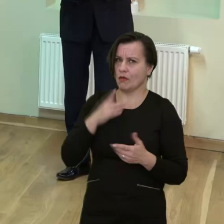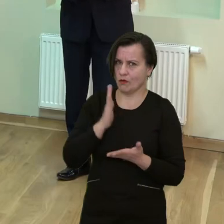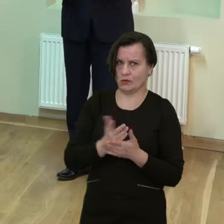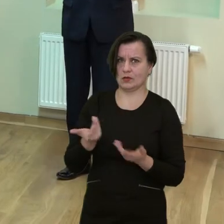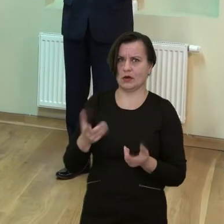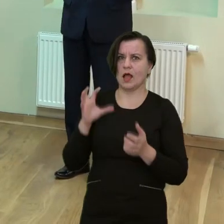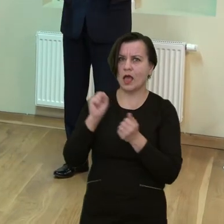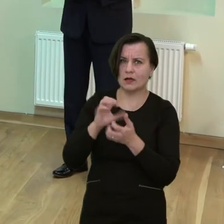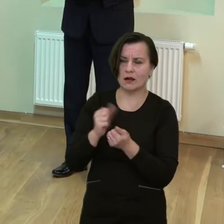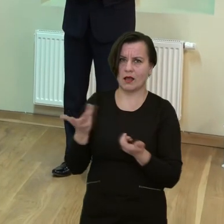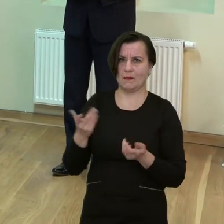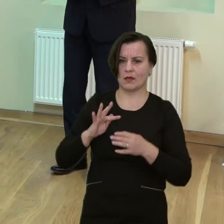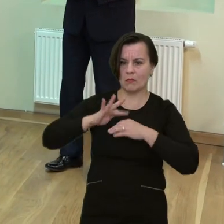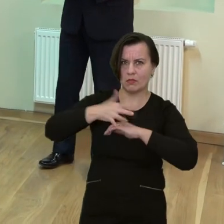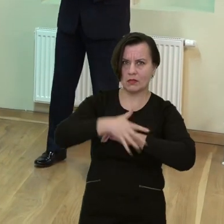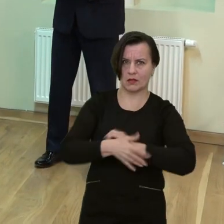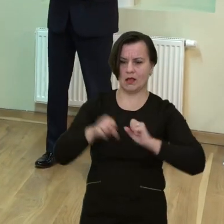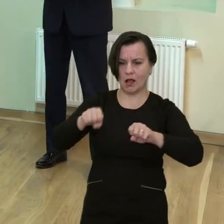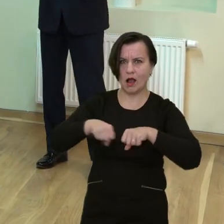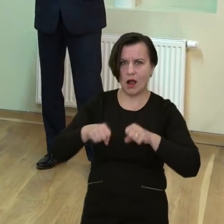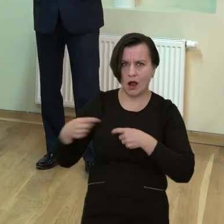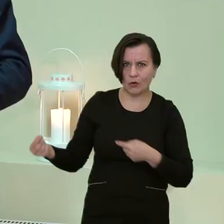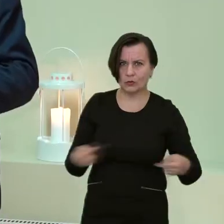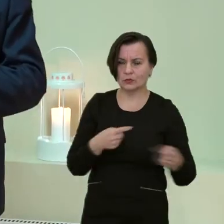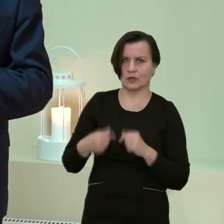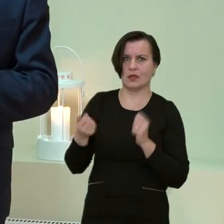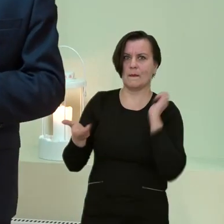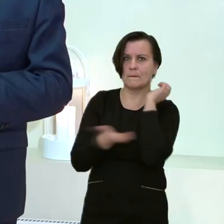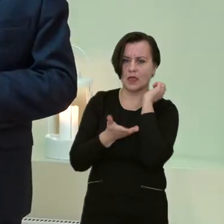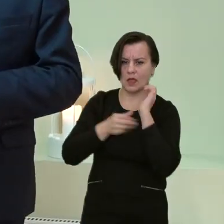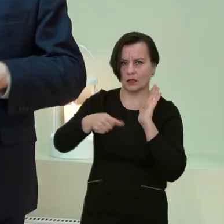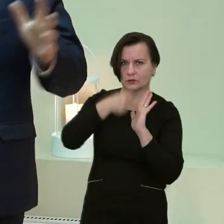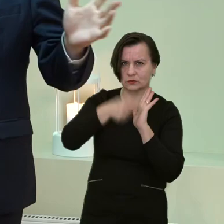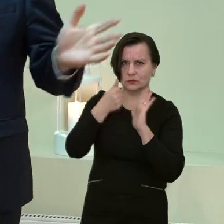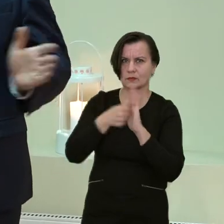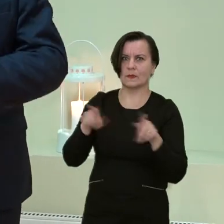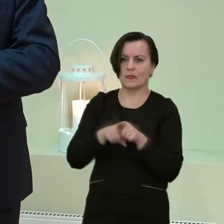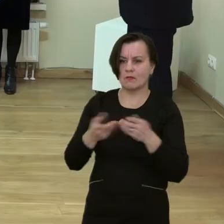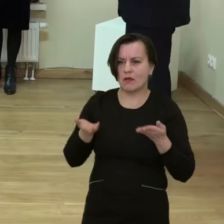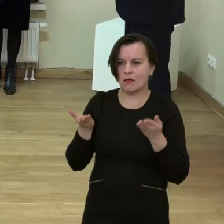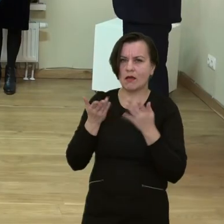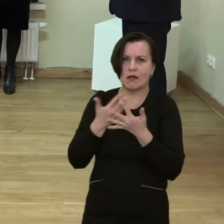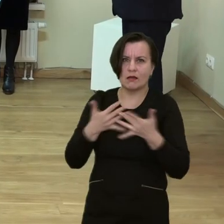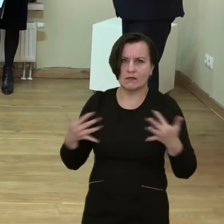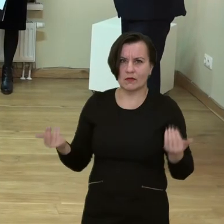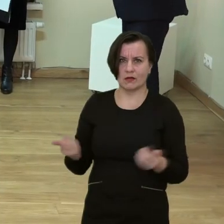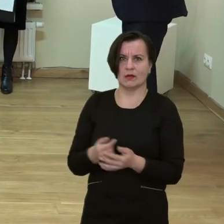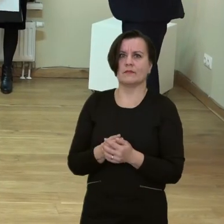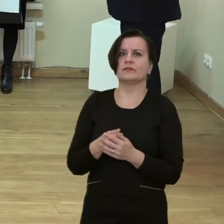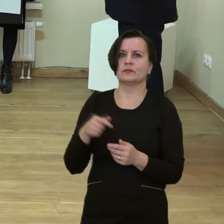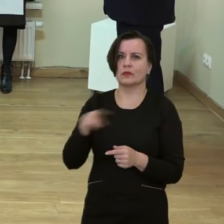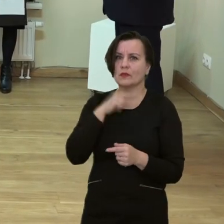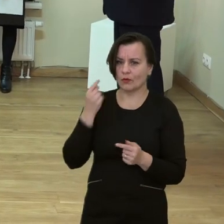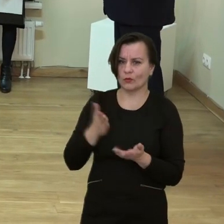pinėjai, audėjai, medžio drožėjai, bei puoselėjantys kulinarinį paveldą. Daugelis savo patirtimi nori dalyjasi ir